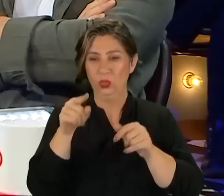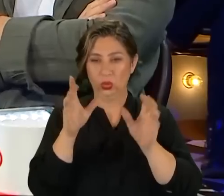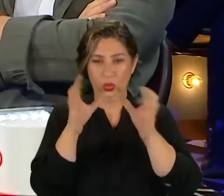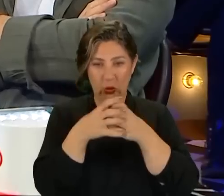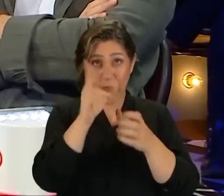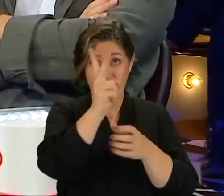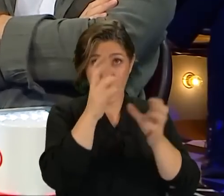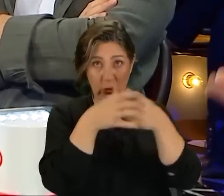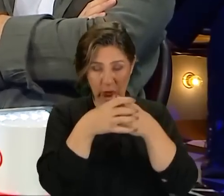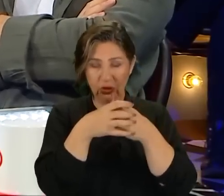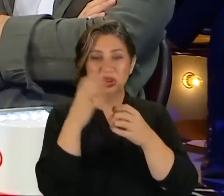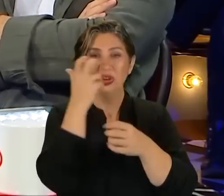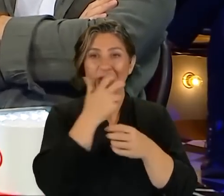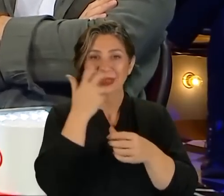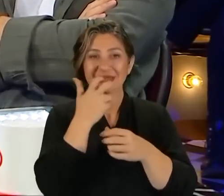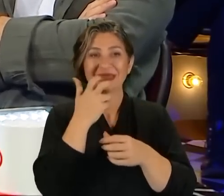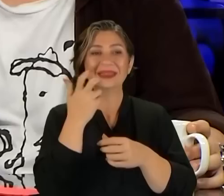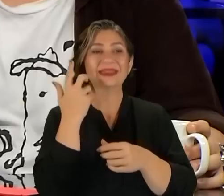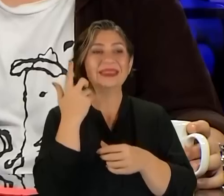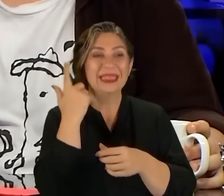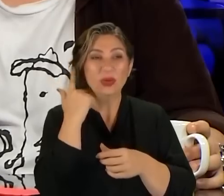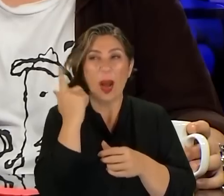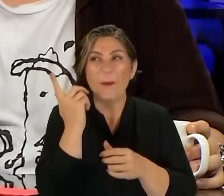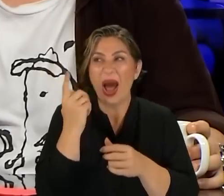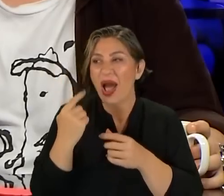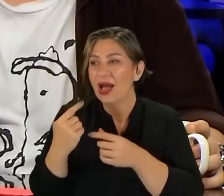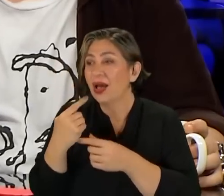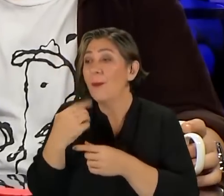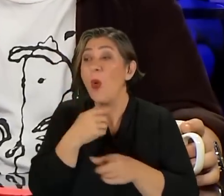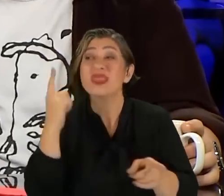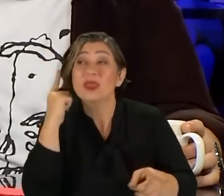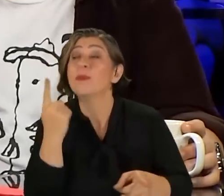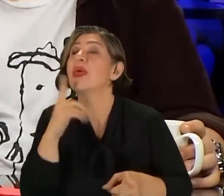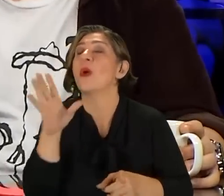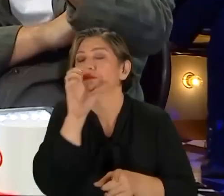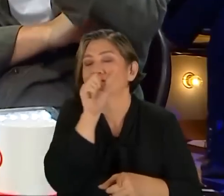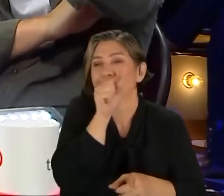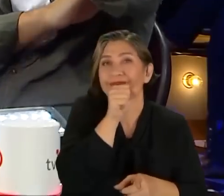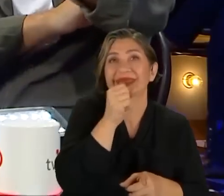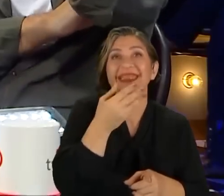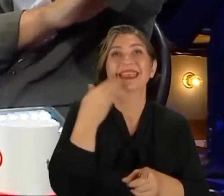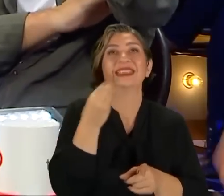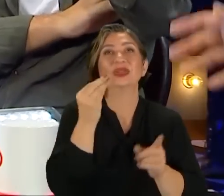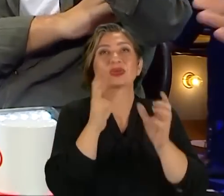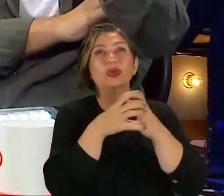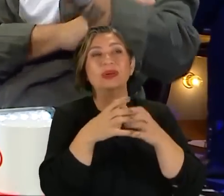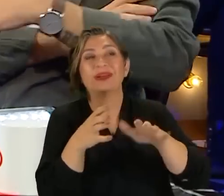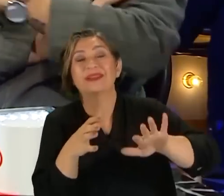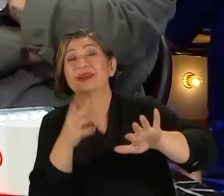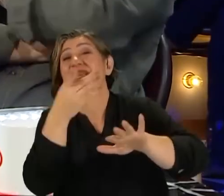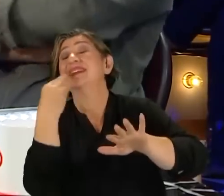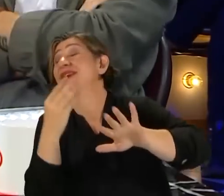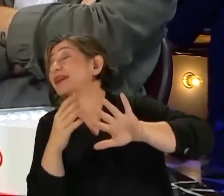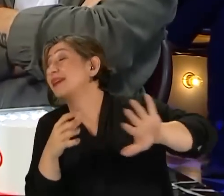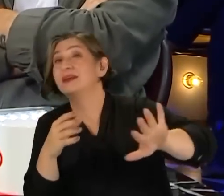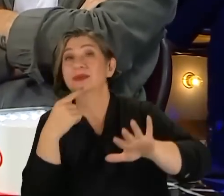grubun şarkısını sanki öyle bir şeymiş gibiydi yani. Ya birbirleriyle herkes, paylaşamıyorlar yani ama ergen grubu deyip hani ben içeri yani, ergen. Hani